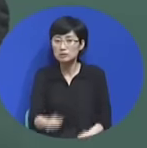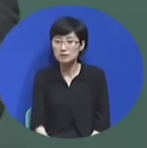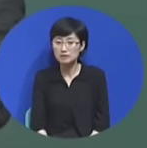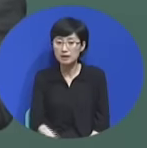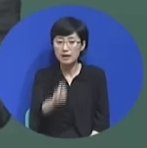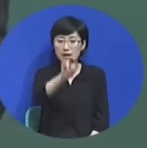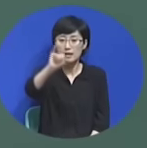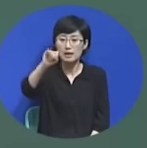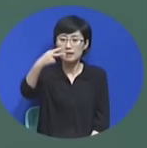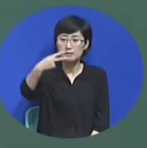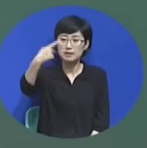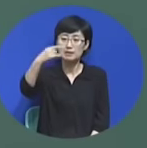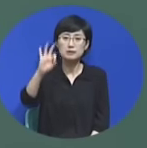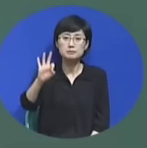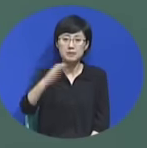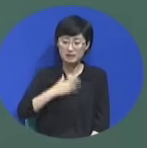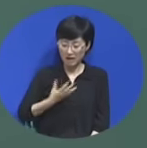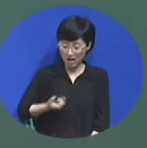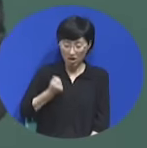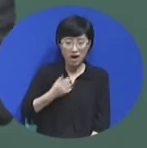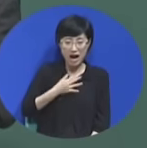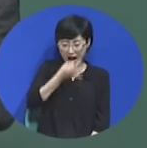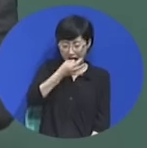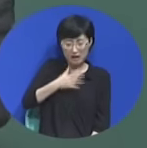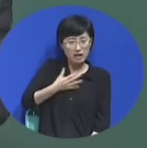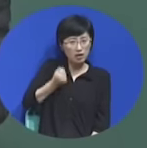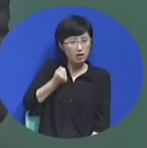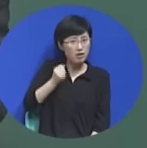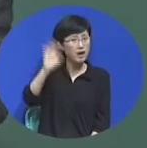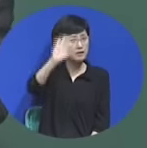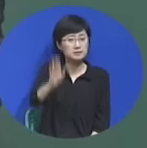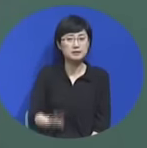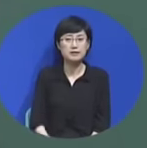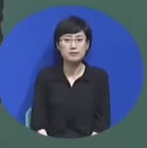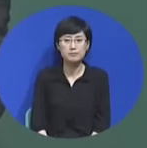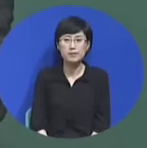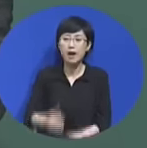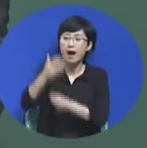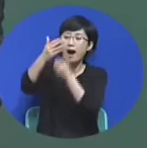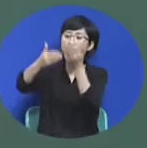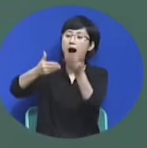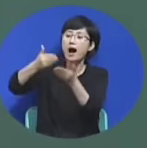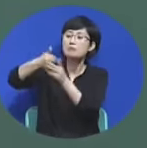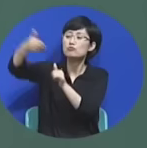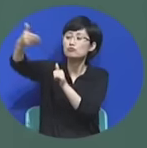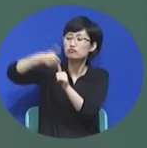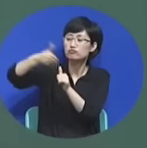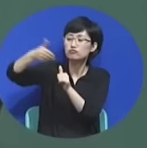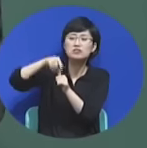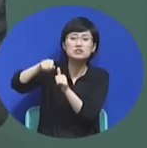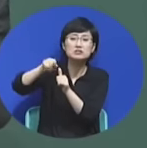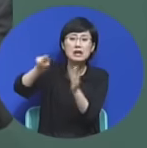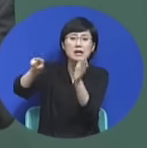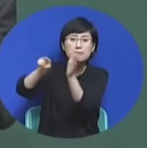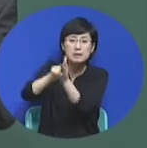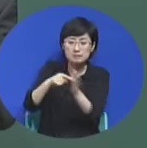단어는 내가 소유하는 게 아니니까요. 这个信心是我所拥有的吗？ 뭐요? 하나님께서 우리에게 주어 주시는 거예요.